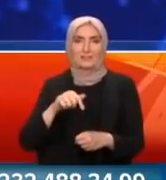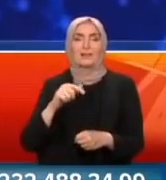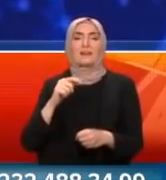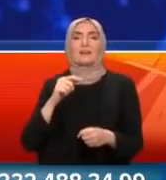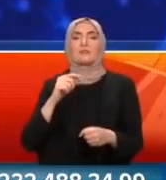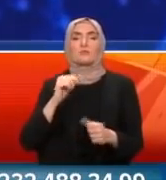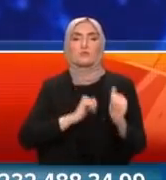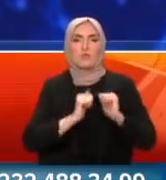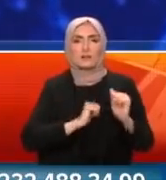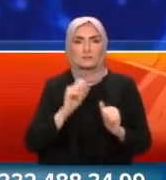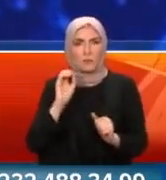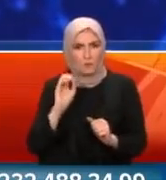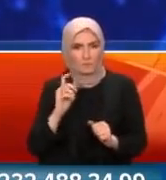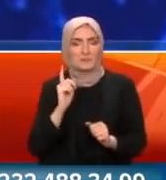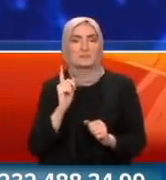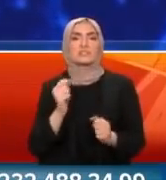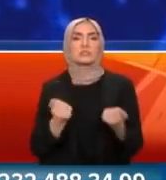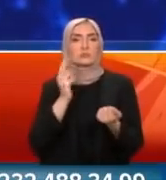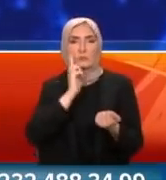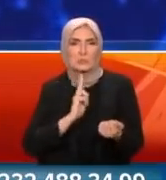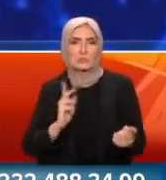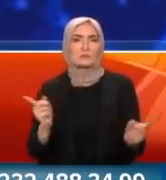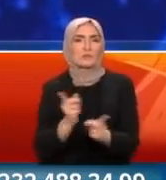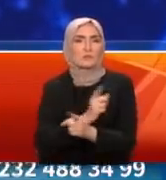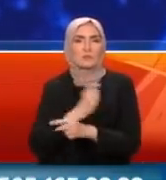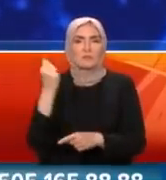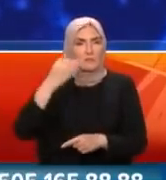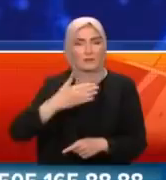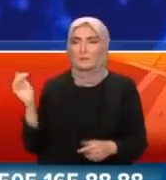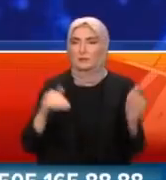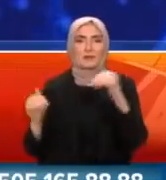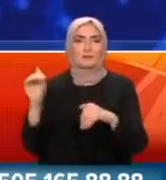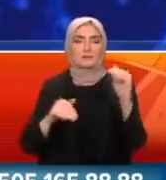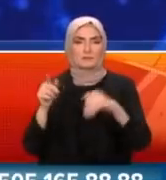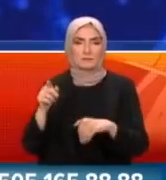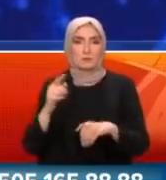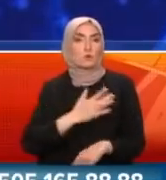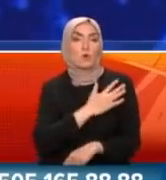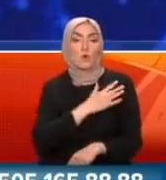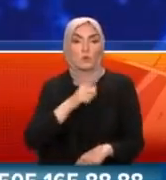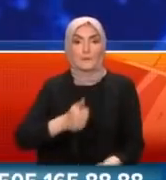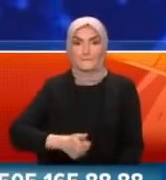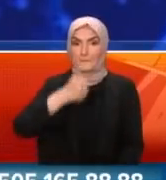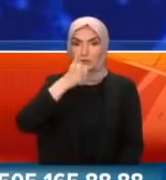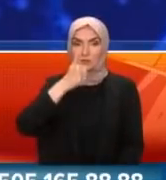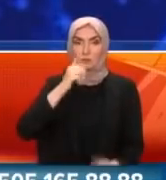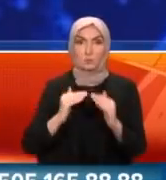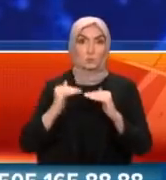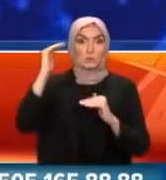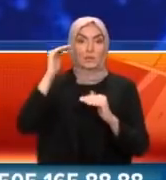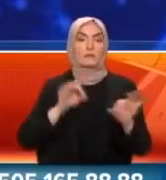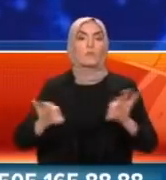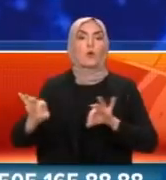katılır kongrenin başkanlığını ise Yüksek Mühendis Şükrü Er yapar